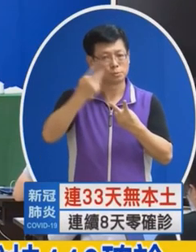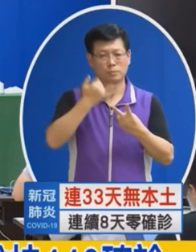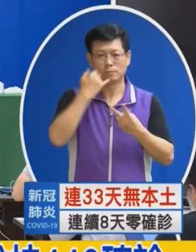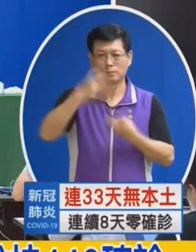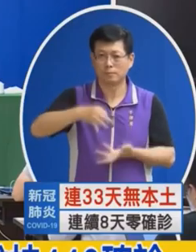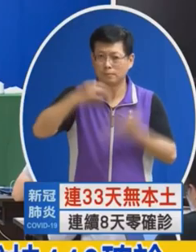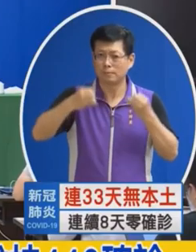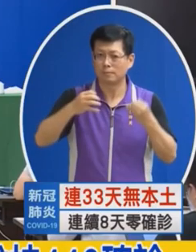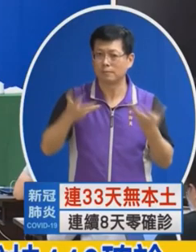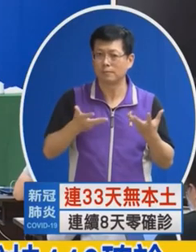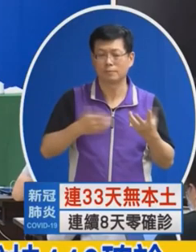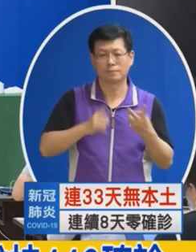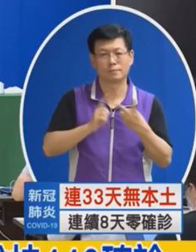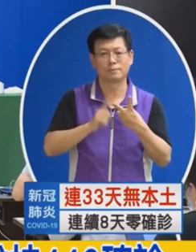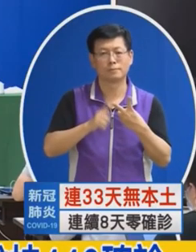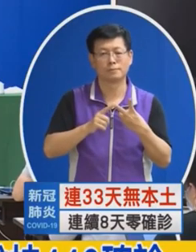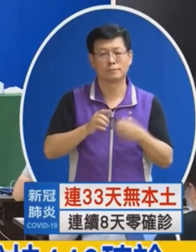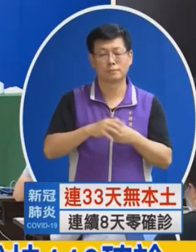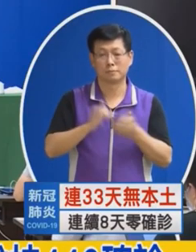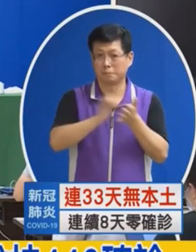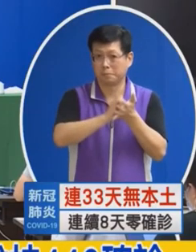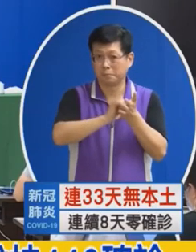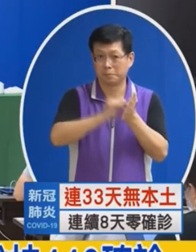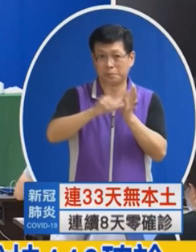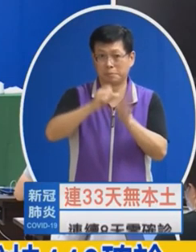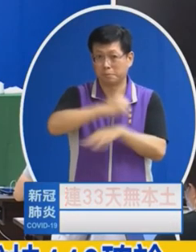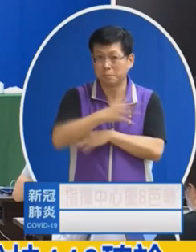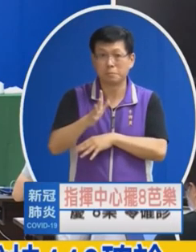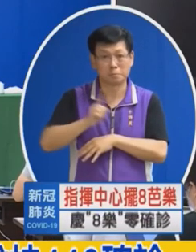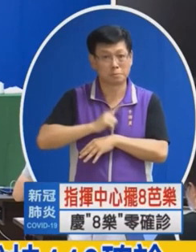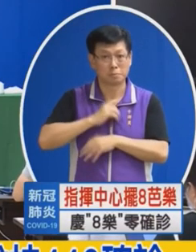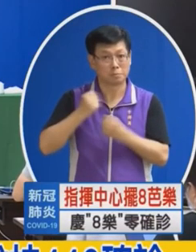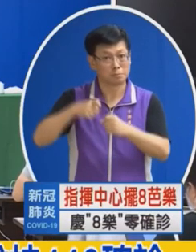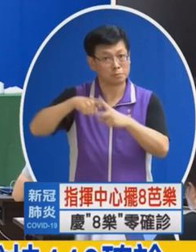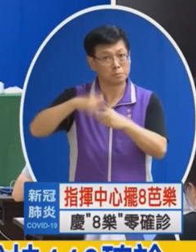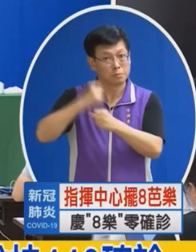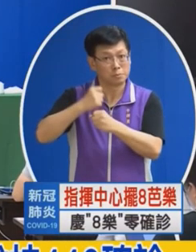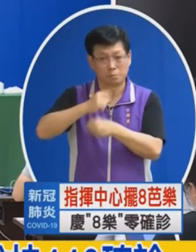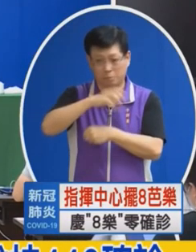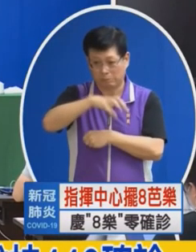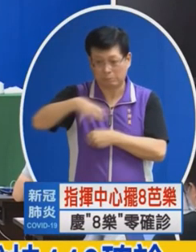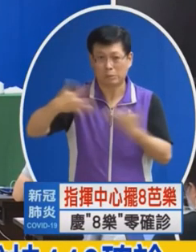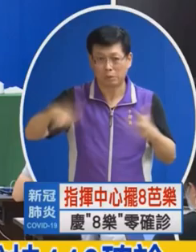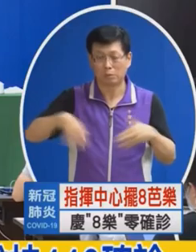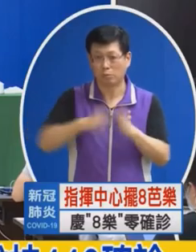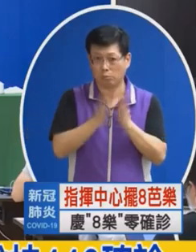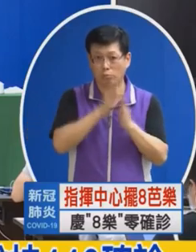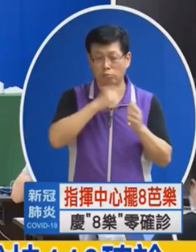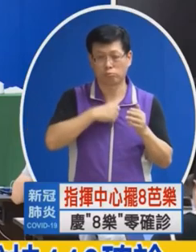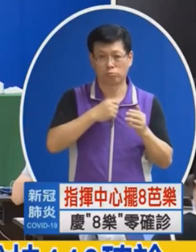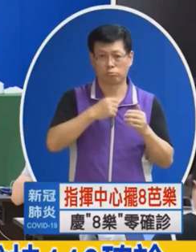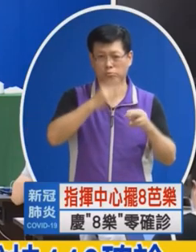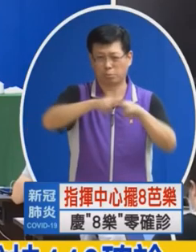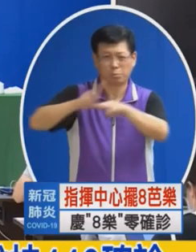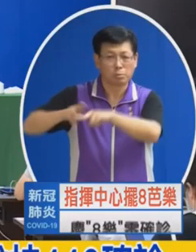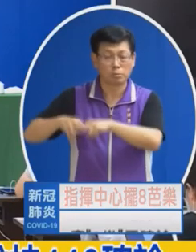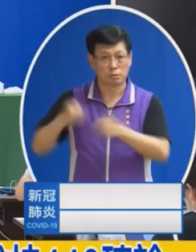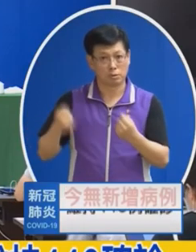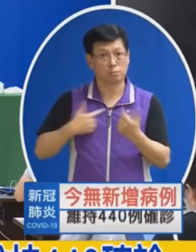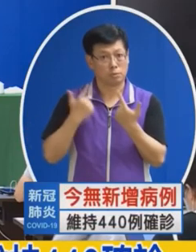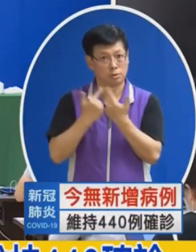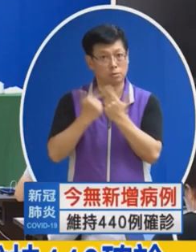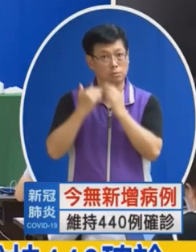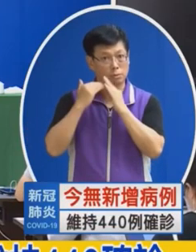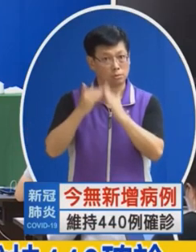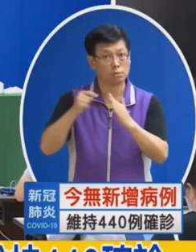值得一提讨论的。另外，纽约时报的记者他因为工作关系在很多个城市有隔离，他特别提到台北的疫情